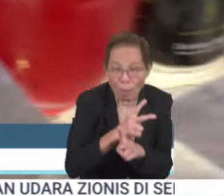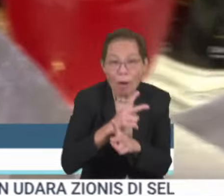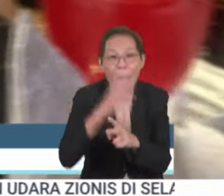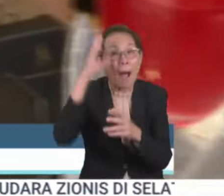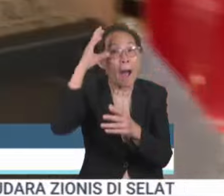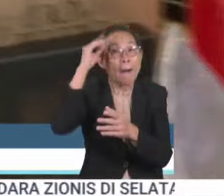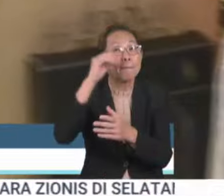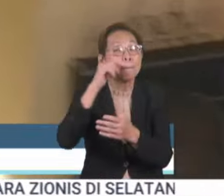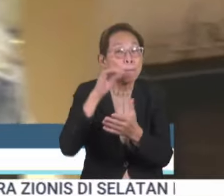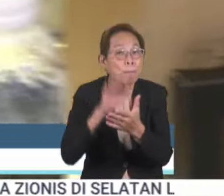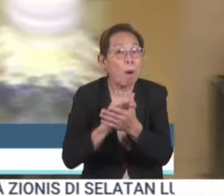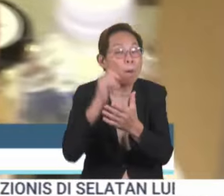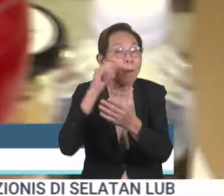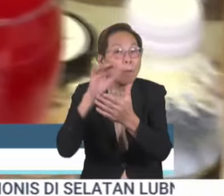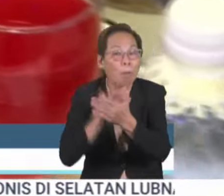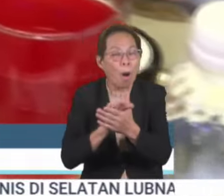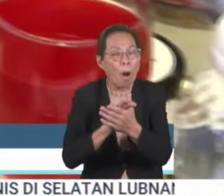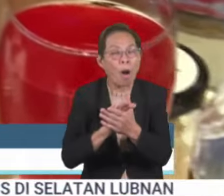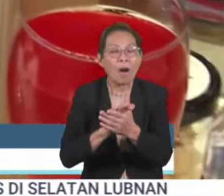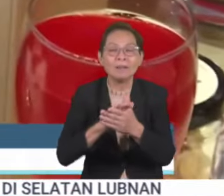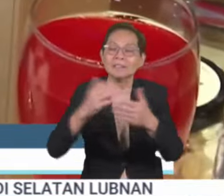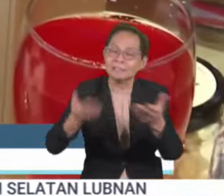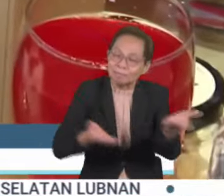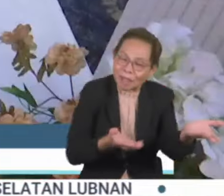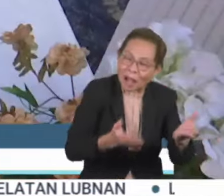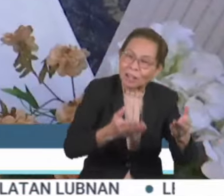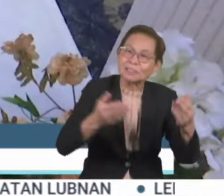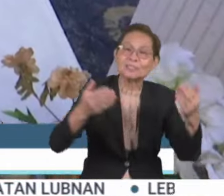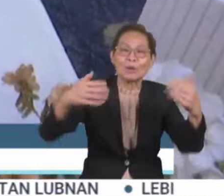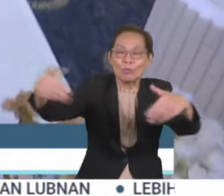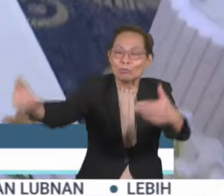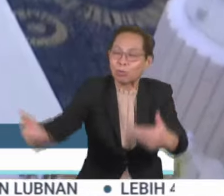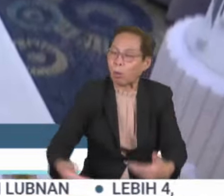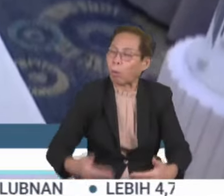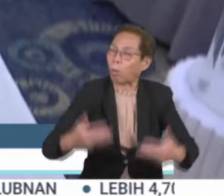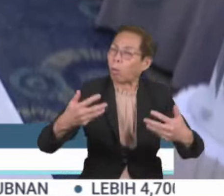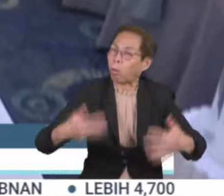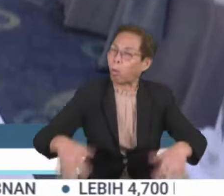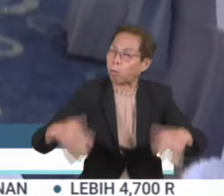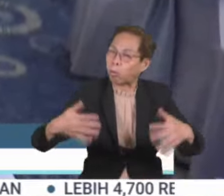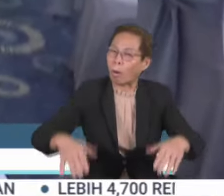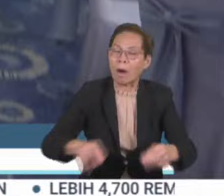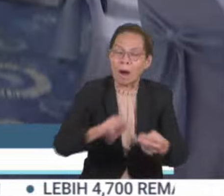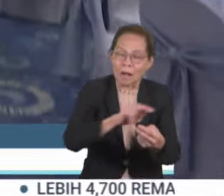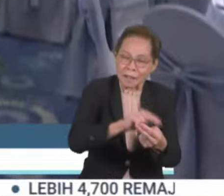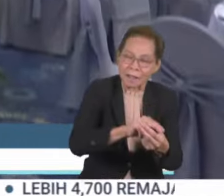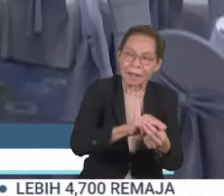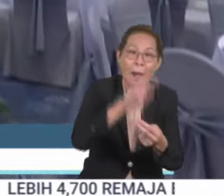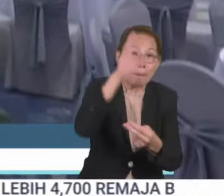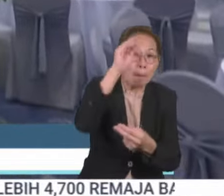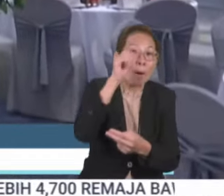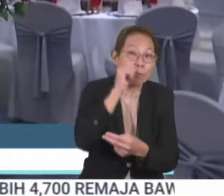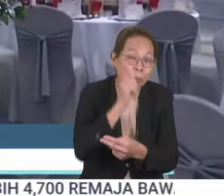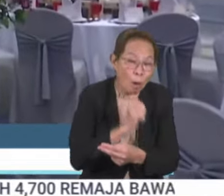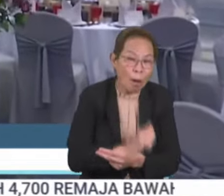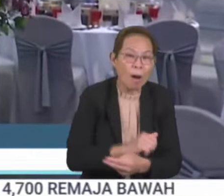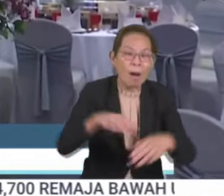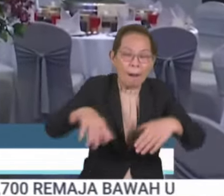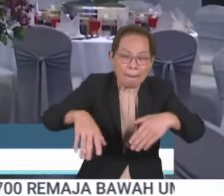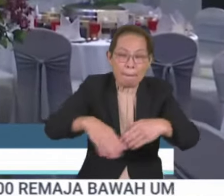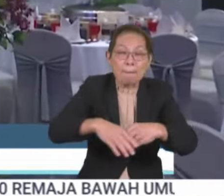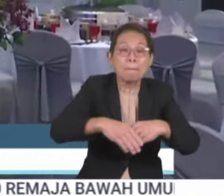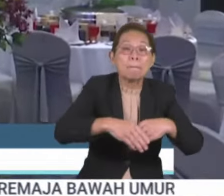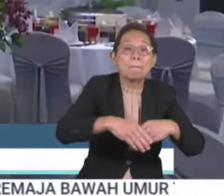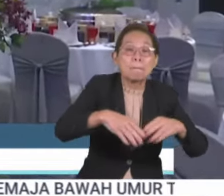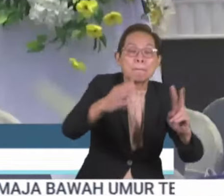para tetamu dilayan dengan sambutan luar biasa. Antara pakej ditawarkan, pakej akad nikah Adam dan Hawa, pakej perkahwinan